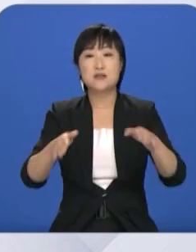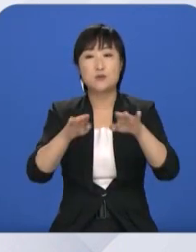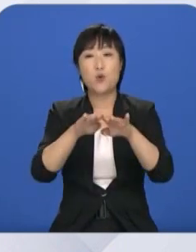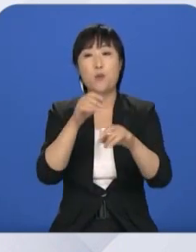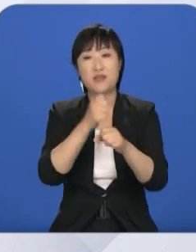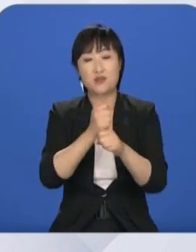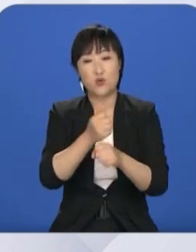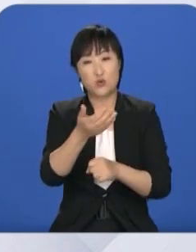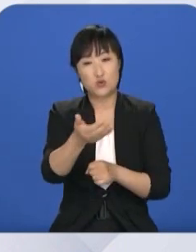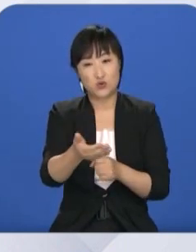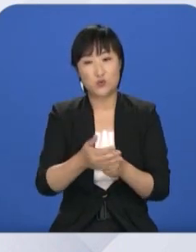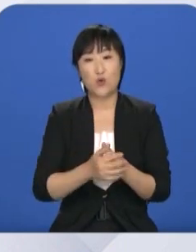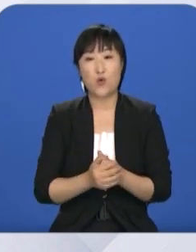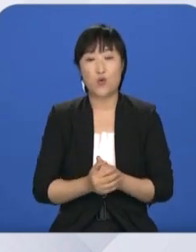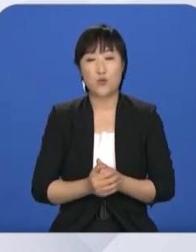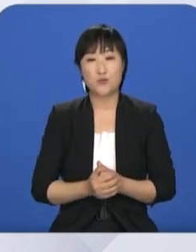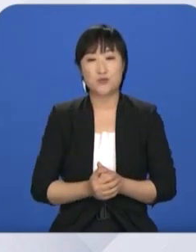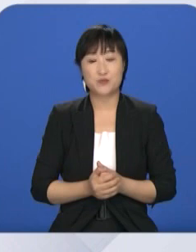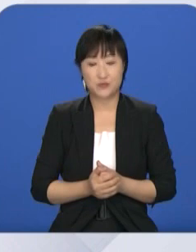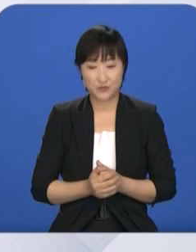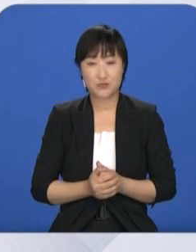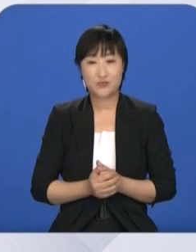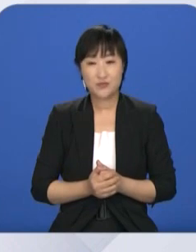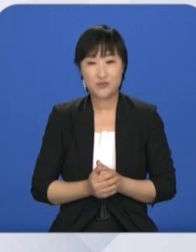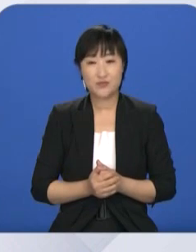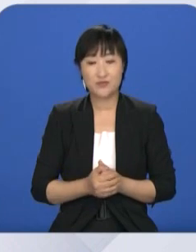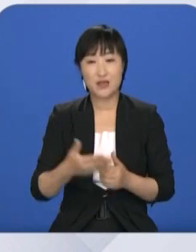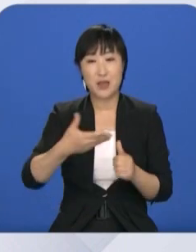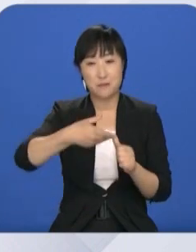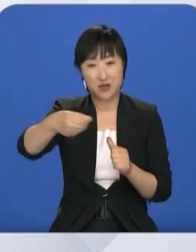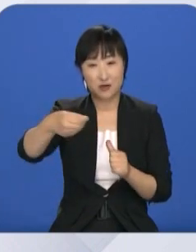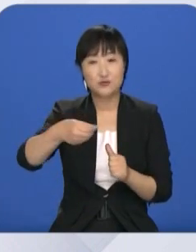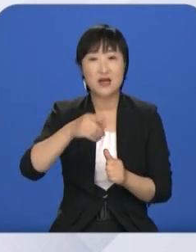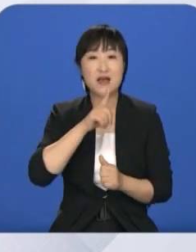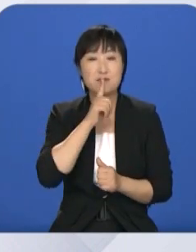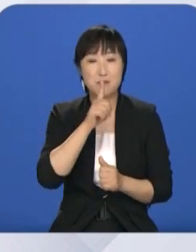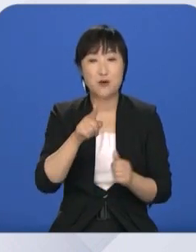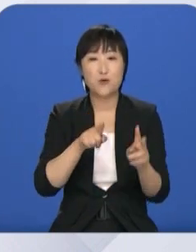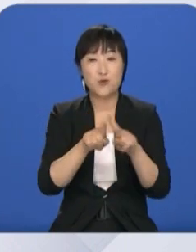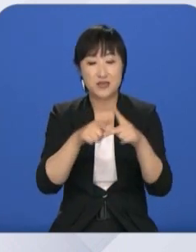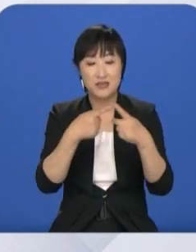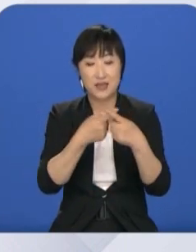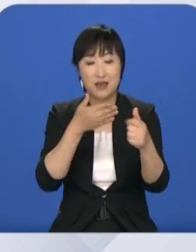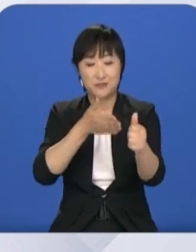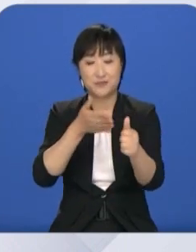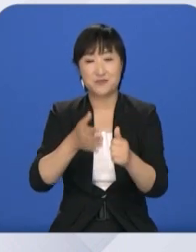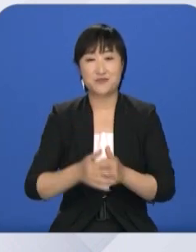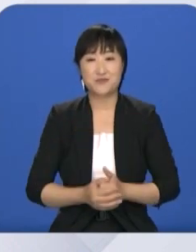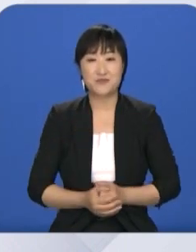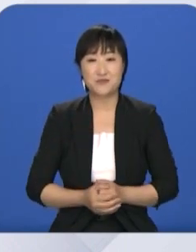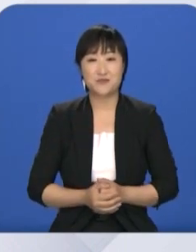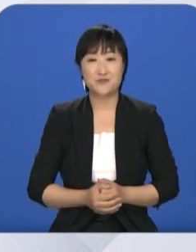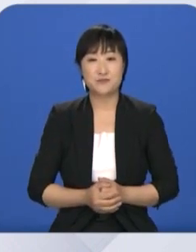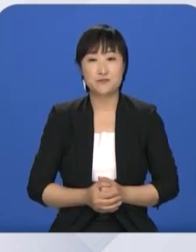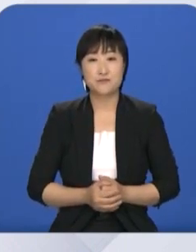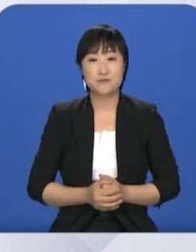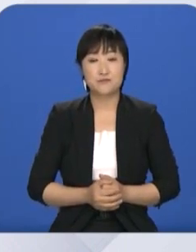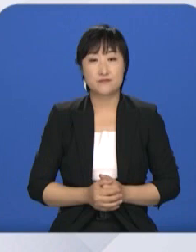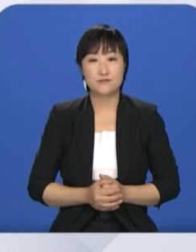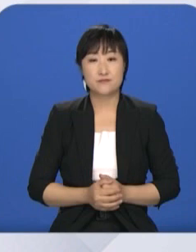그 사무실을 우리가 지어서 빌려준다. 그냥 그런 차원으로 이해하시면